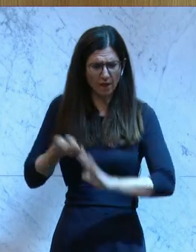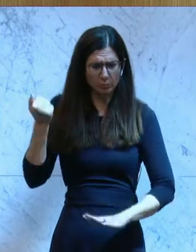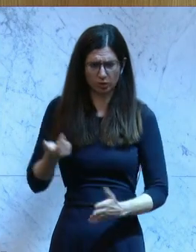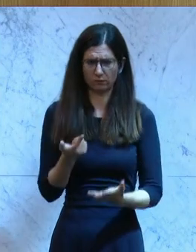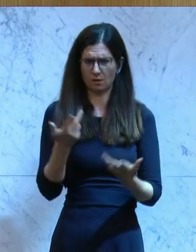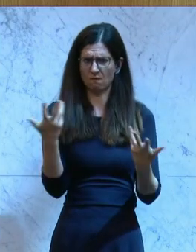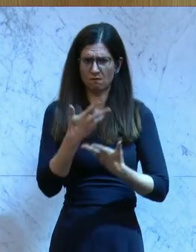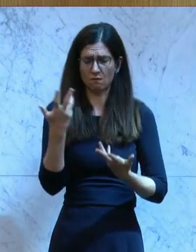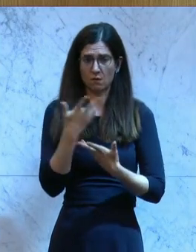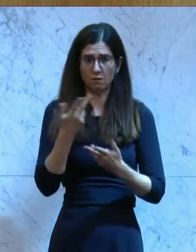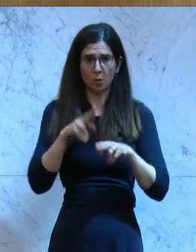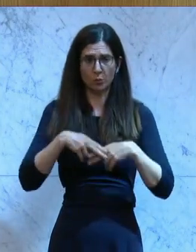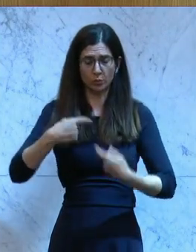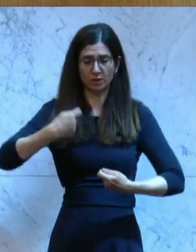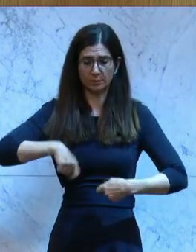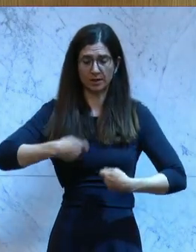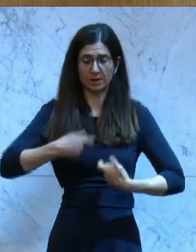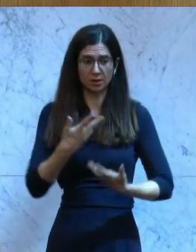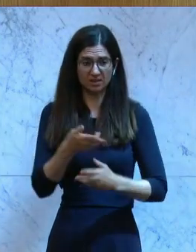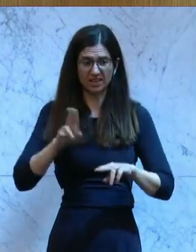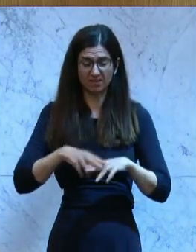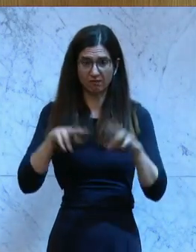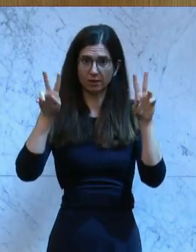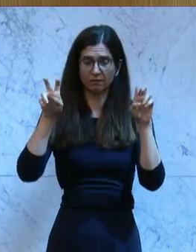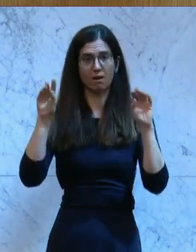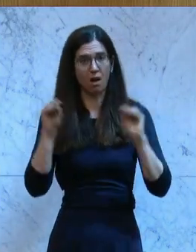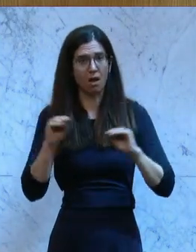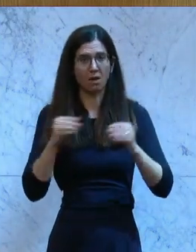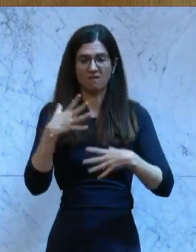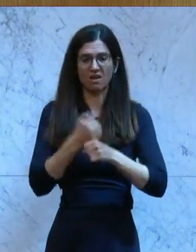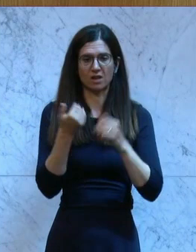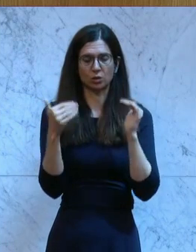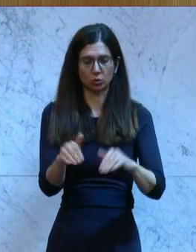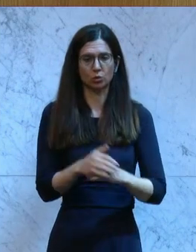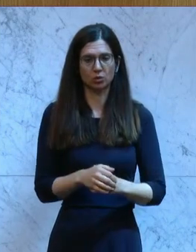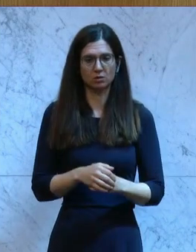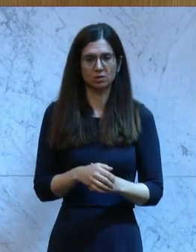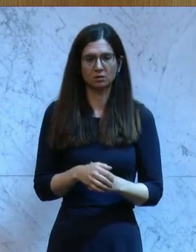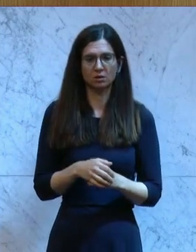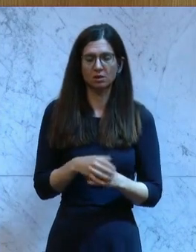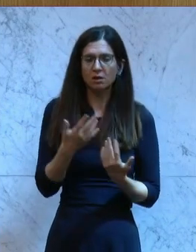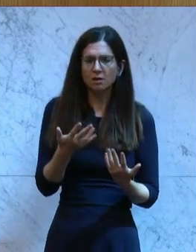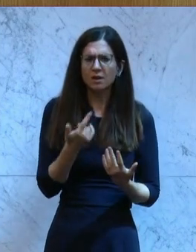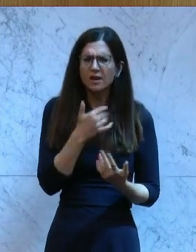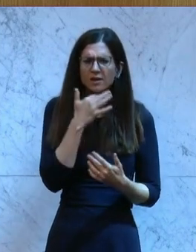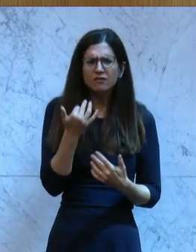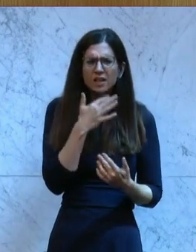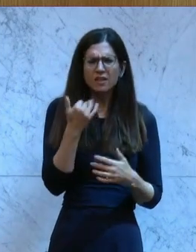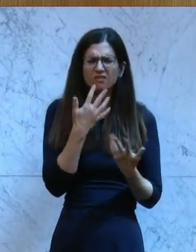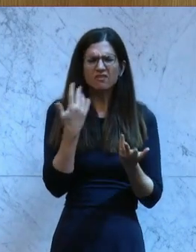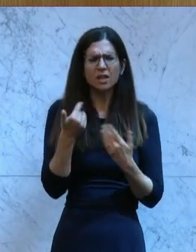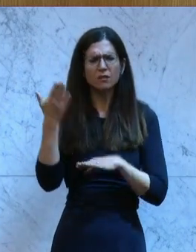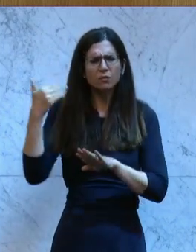wo ist eigentlich der Bundespräsident, wenn es tatsächlich um den Schutz unserer Verfassung geht? Kelsen würde sich bei solchen Forderungen im Grab umdrehen, sehr